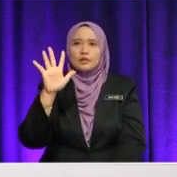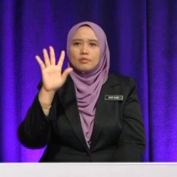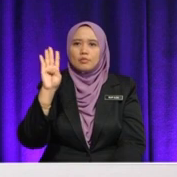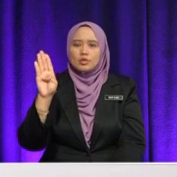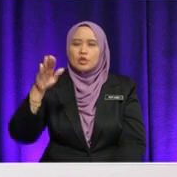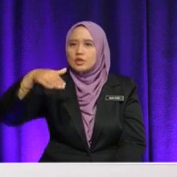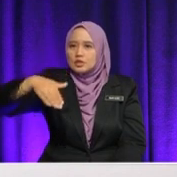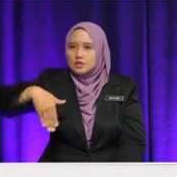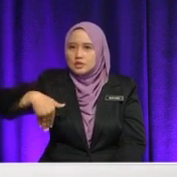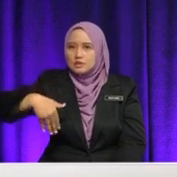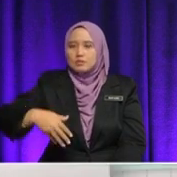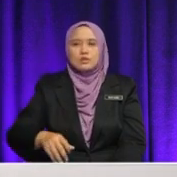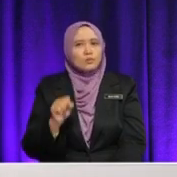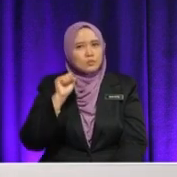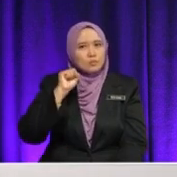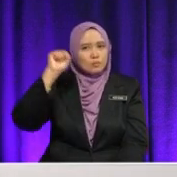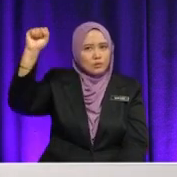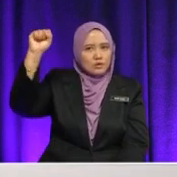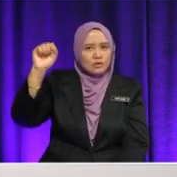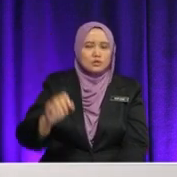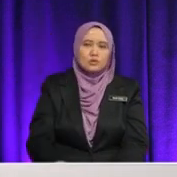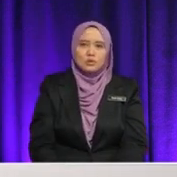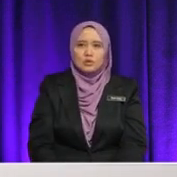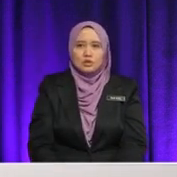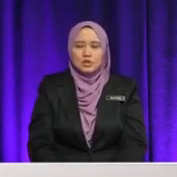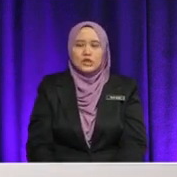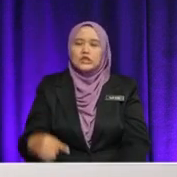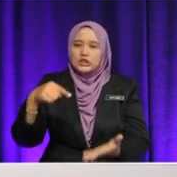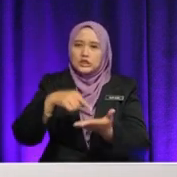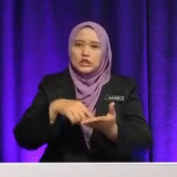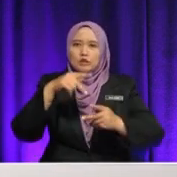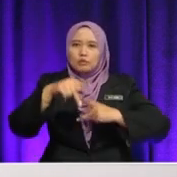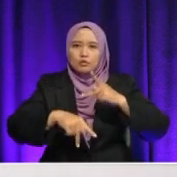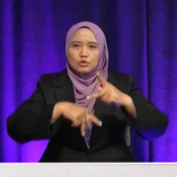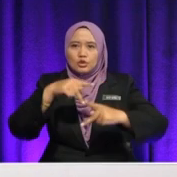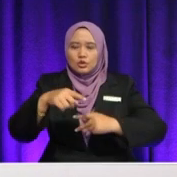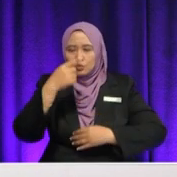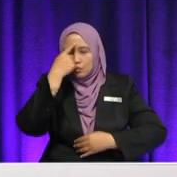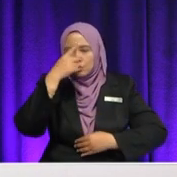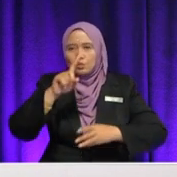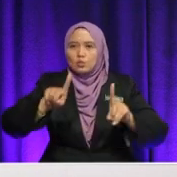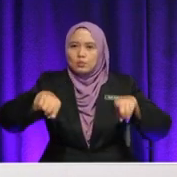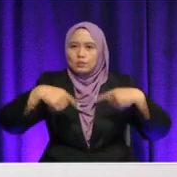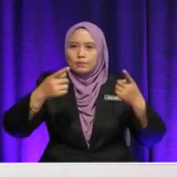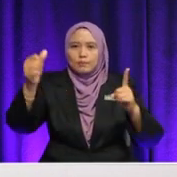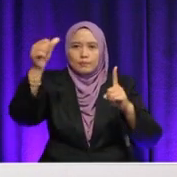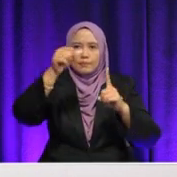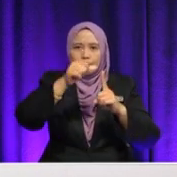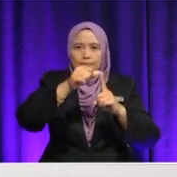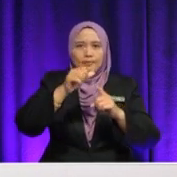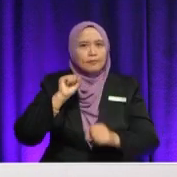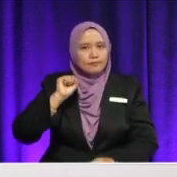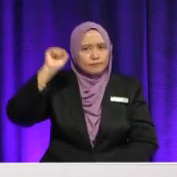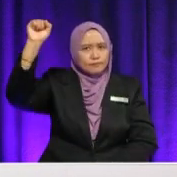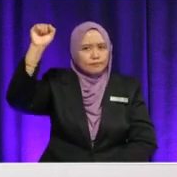kenapa Sebab ini adalah proses untuk kearah kemerdekaan betul kayaknya kedua Apabila sebuah jawatankuasa kita lihat